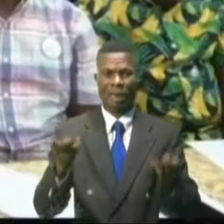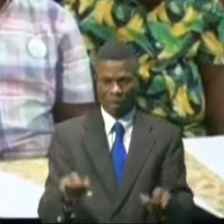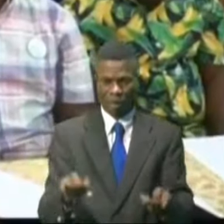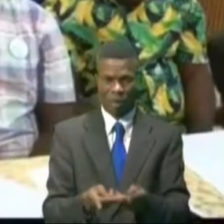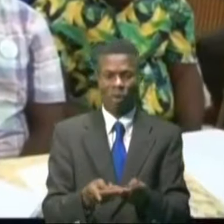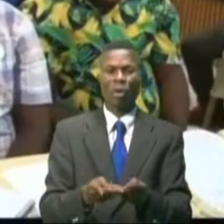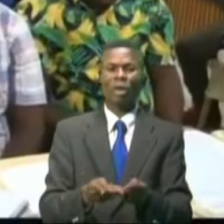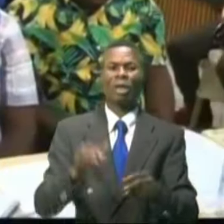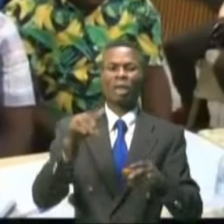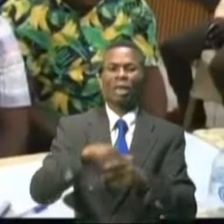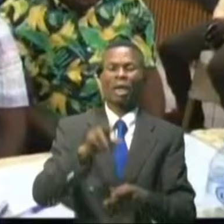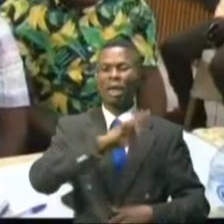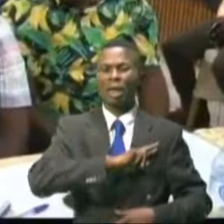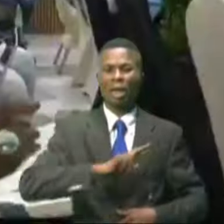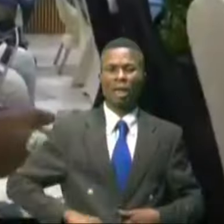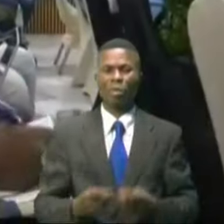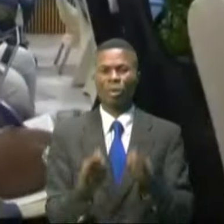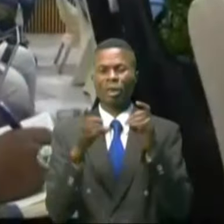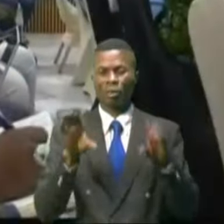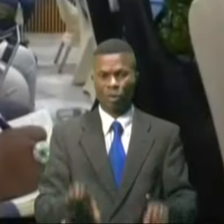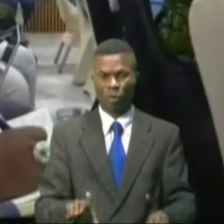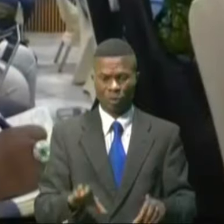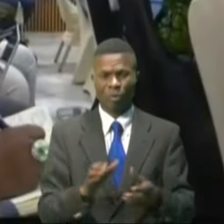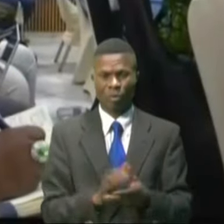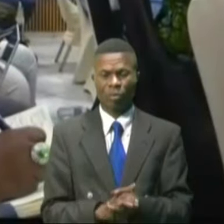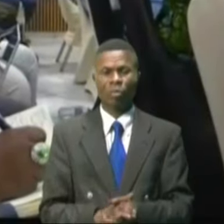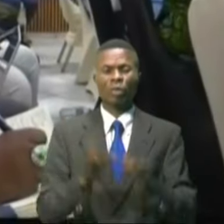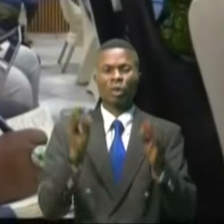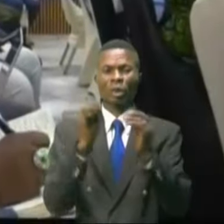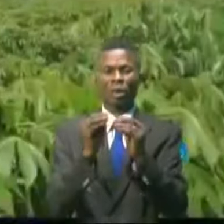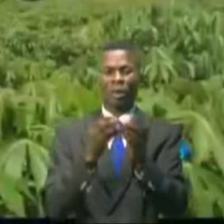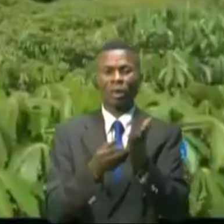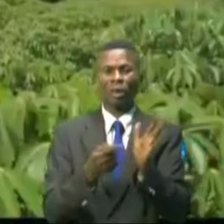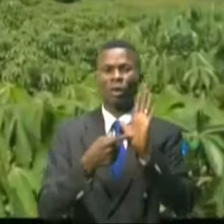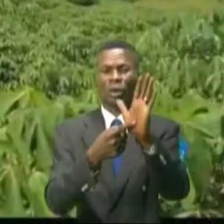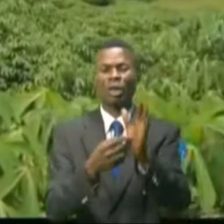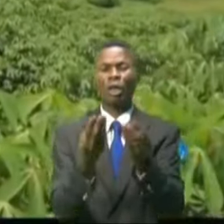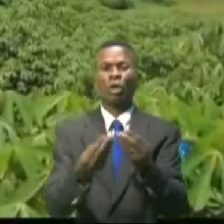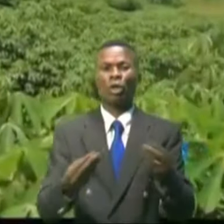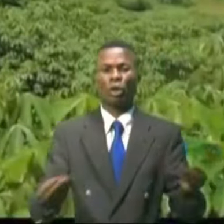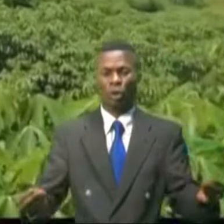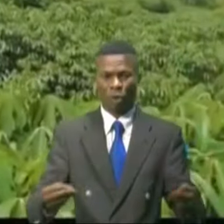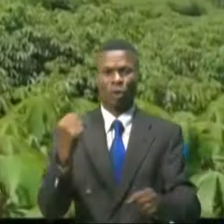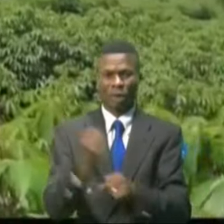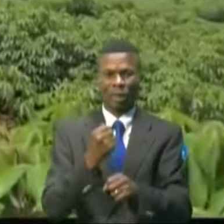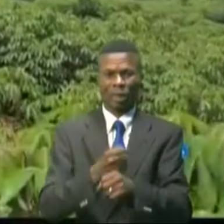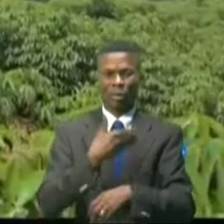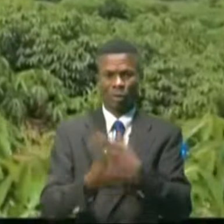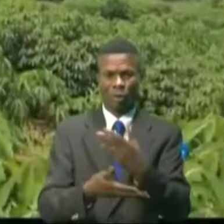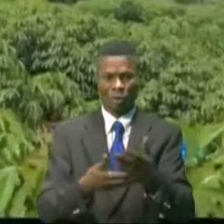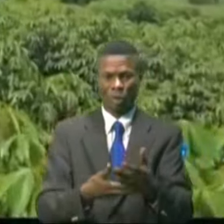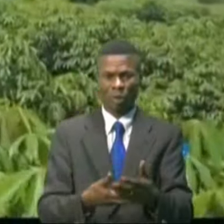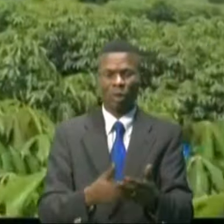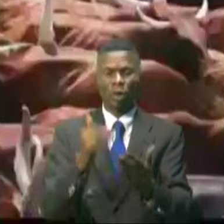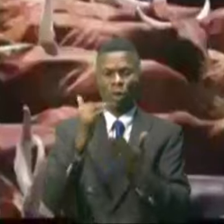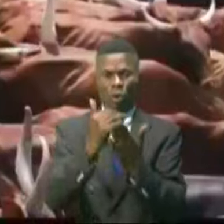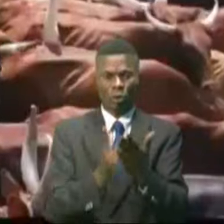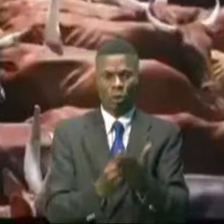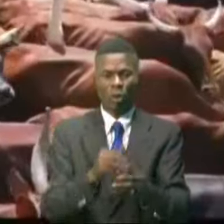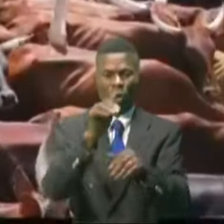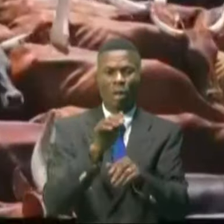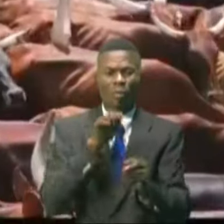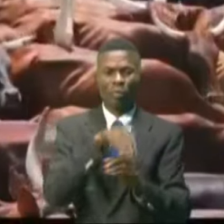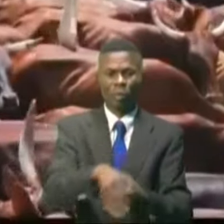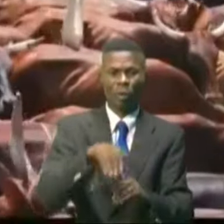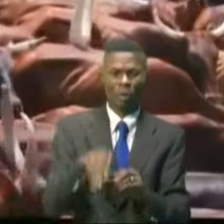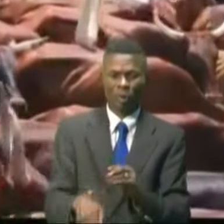en République démocratique du Congo. Ce symposium vise à présenter les résultats des réalisations des composantes manioc et